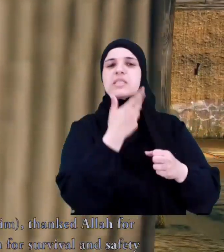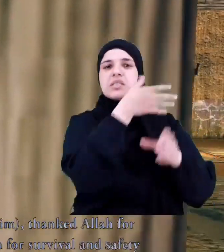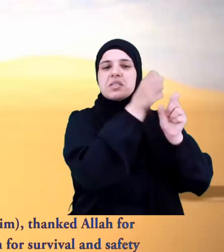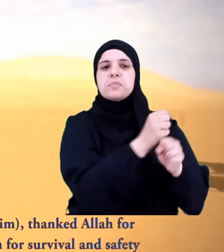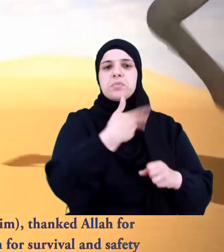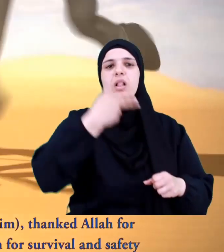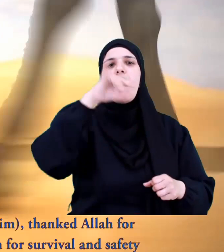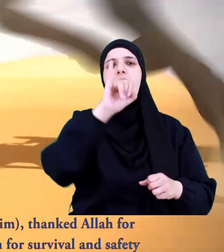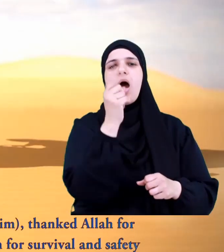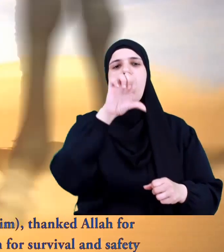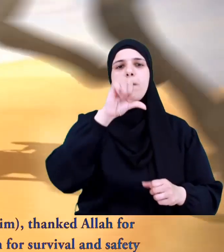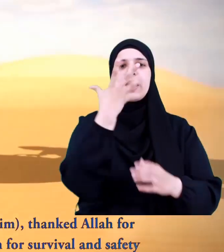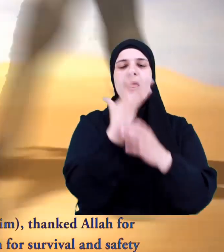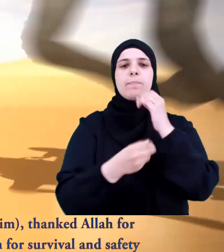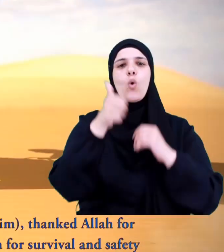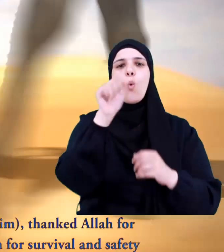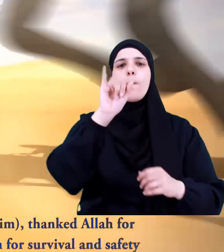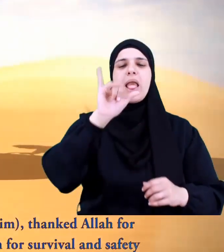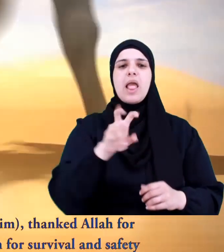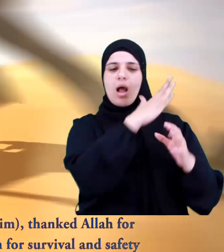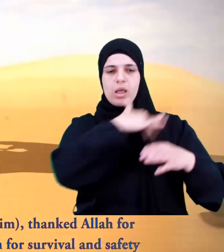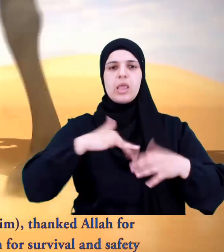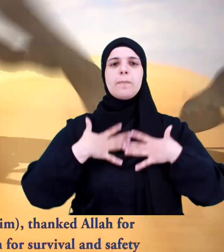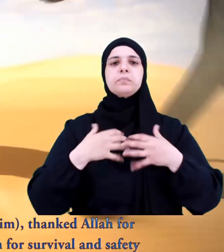أمية بالنجاة والسلام.